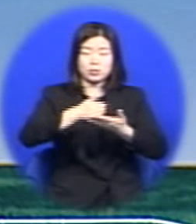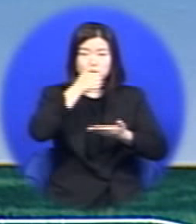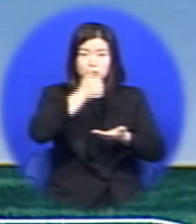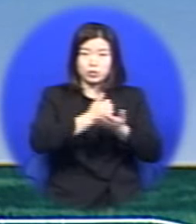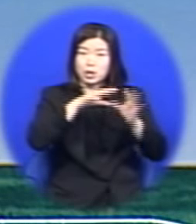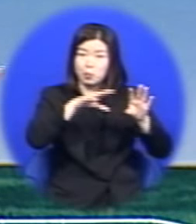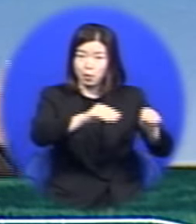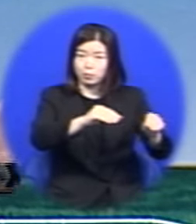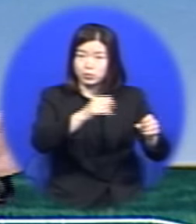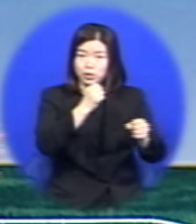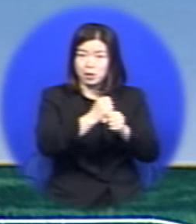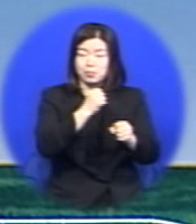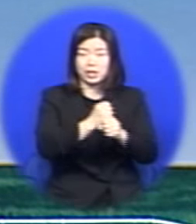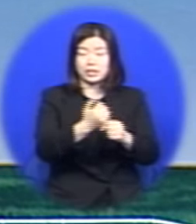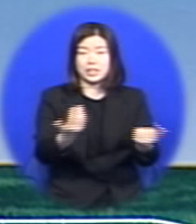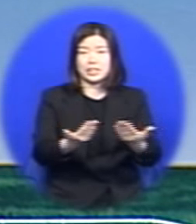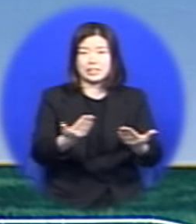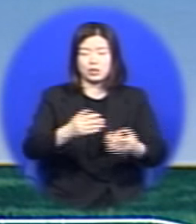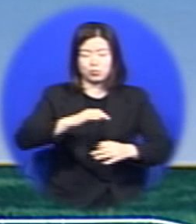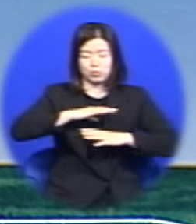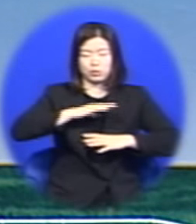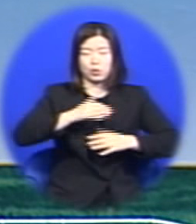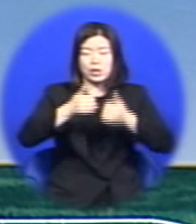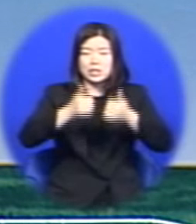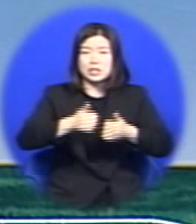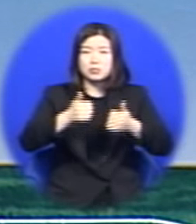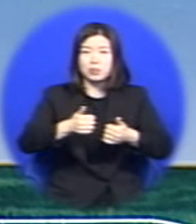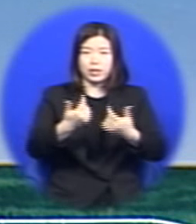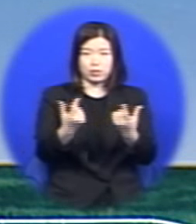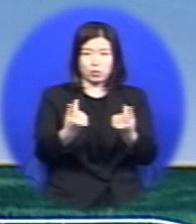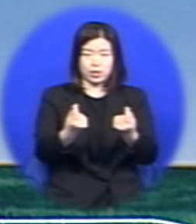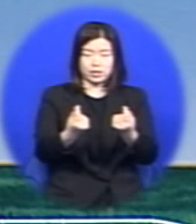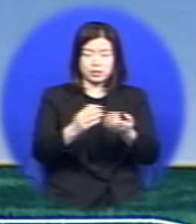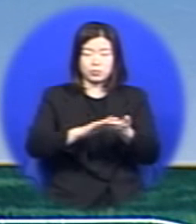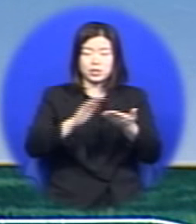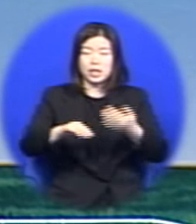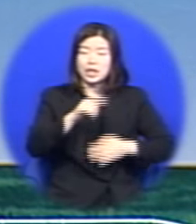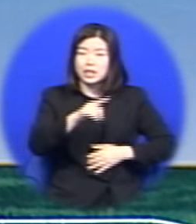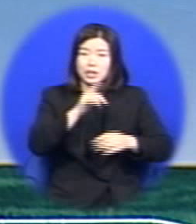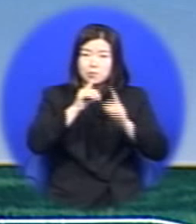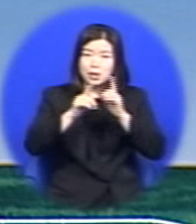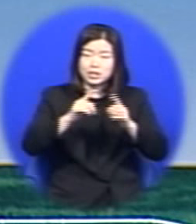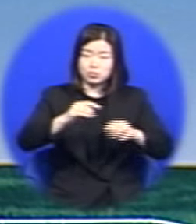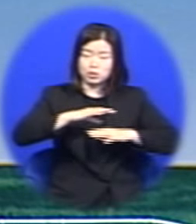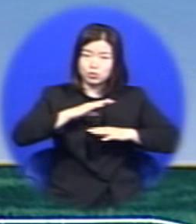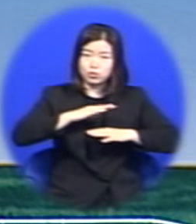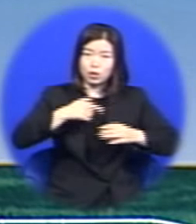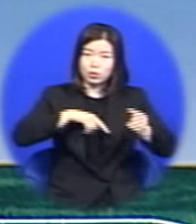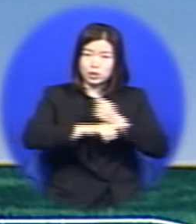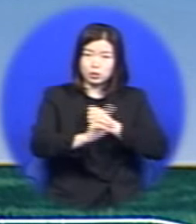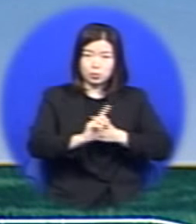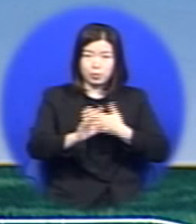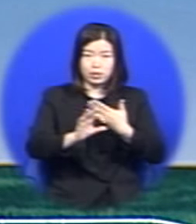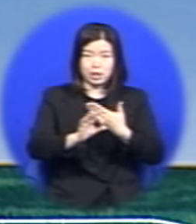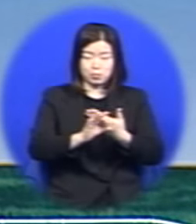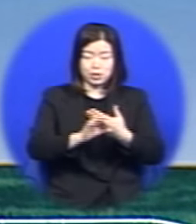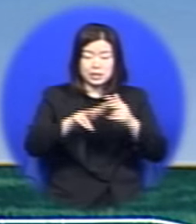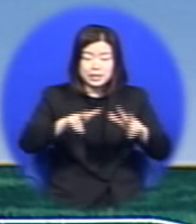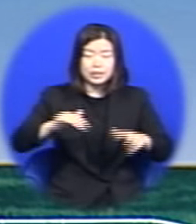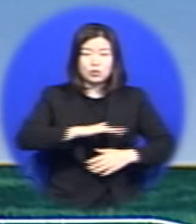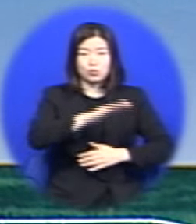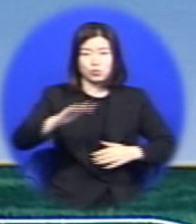일은 무서운 심판을 이야기하는 것입니다. 이 말씀이 두려운 것은 지금 우리